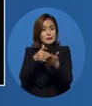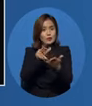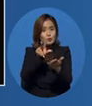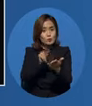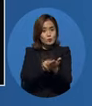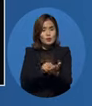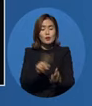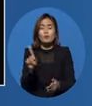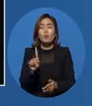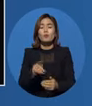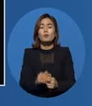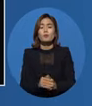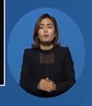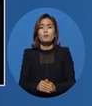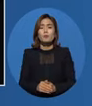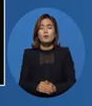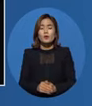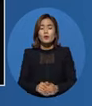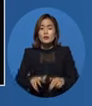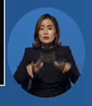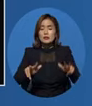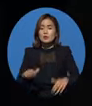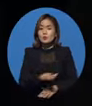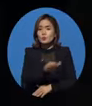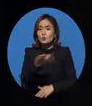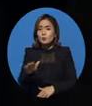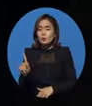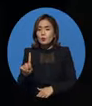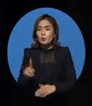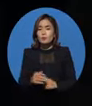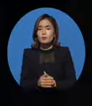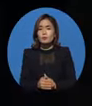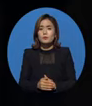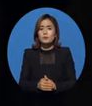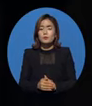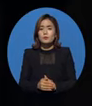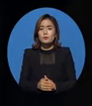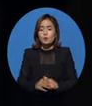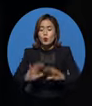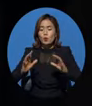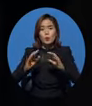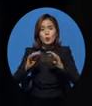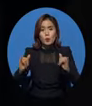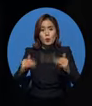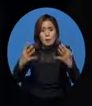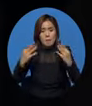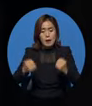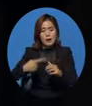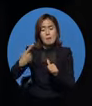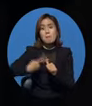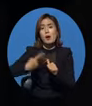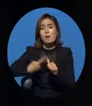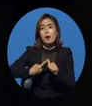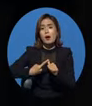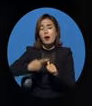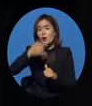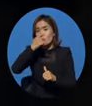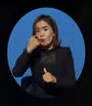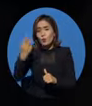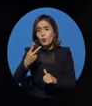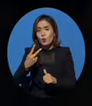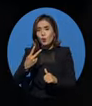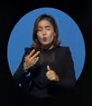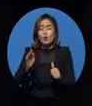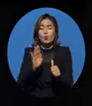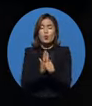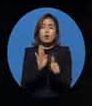이건 이건 뭐냐면 지금 우리가 그 국민으로부터 많은 지탄을 받는 또는 지지도가